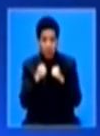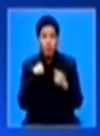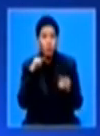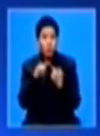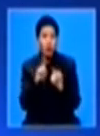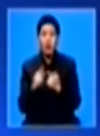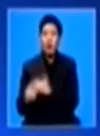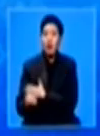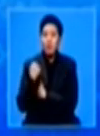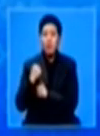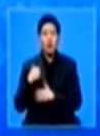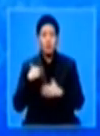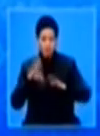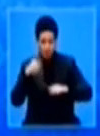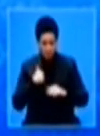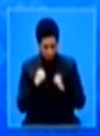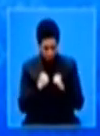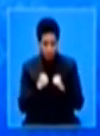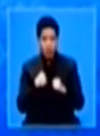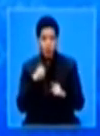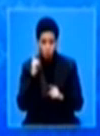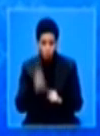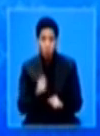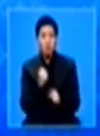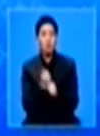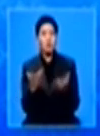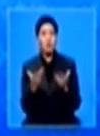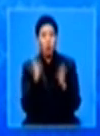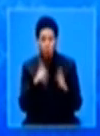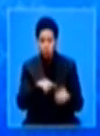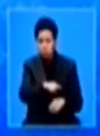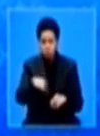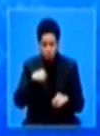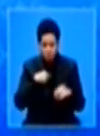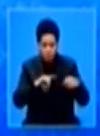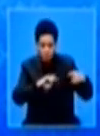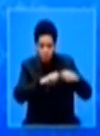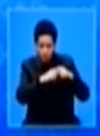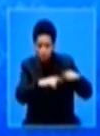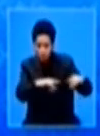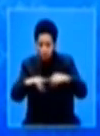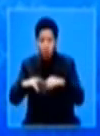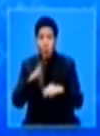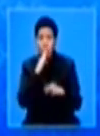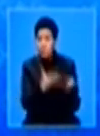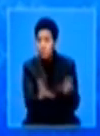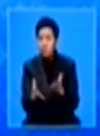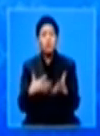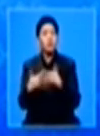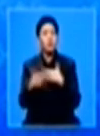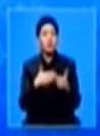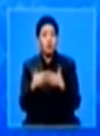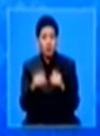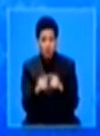ทศประนามประเทศซึ่งสิ่งเหล่านี้ต้องช่วยกันอธิบายให้ต่างชาติเข้าใจว่าสถานการณ์ประเทศไทยเป็นอย่างไร